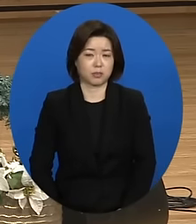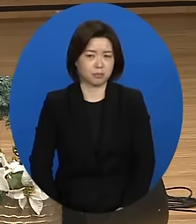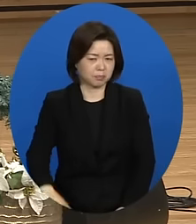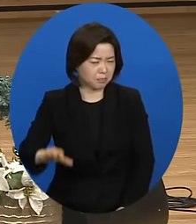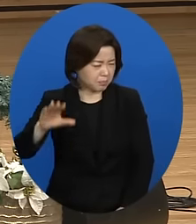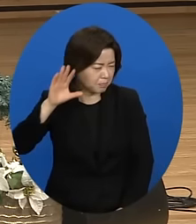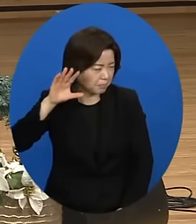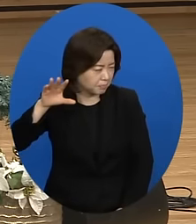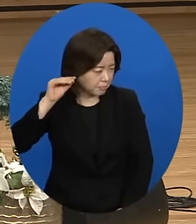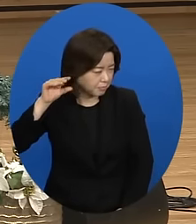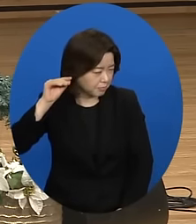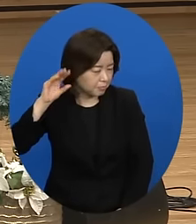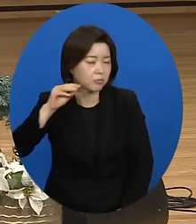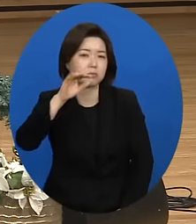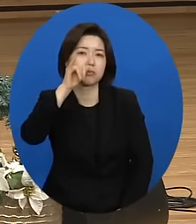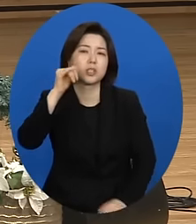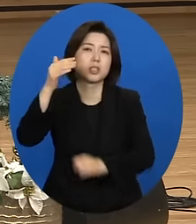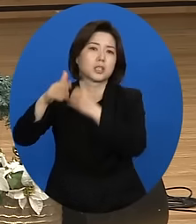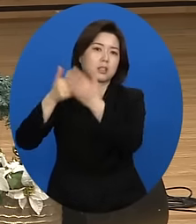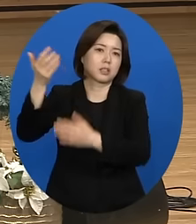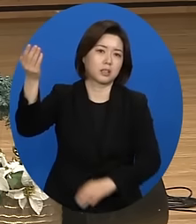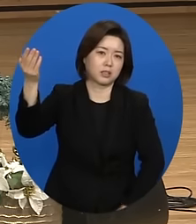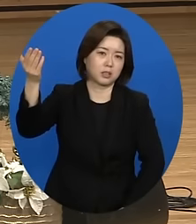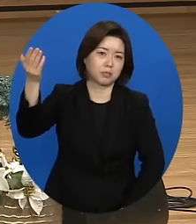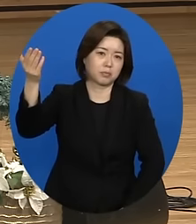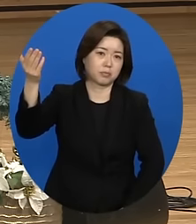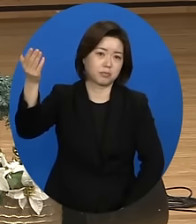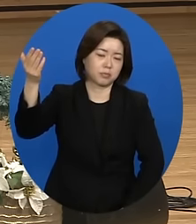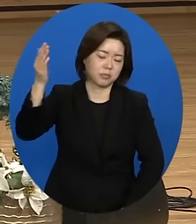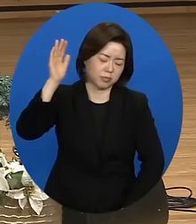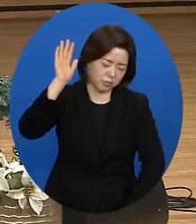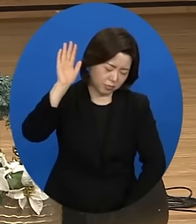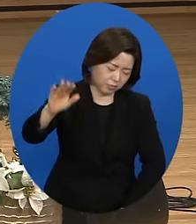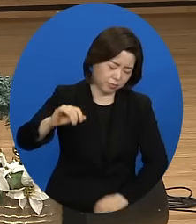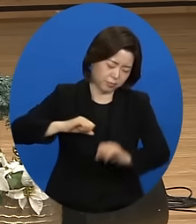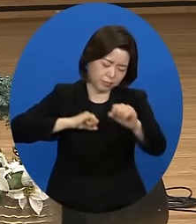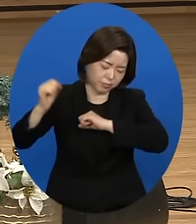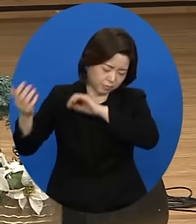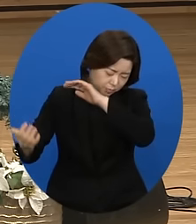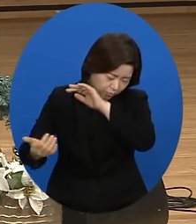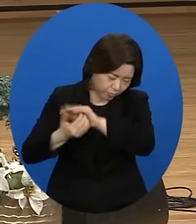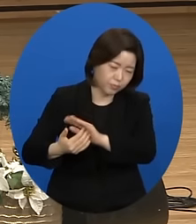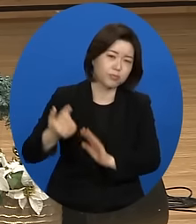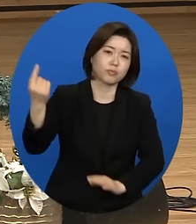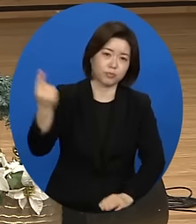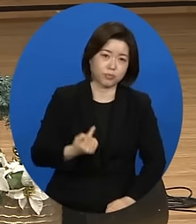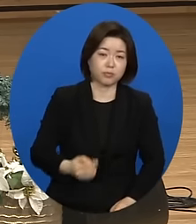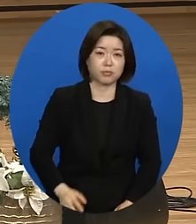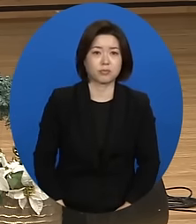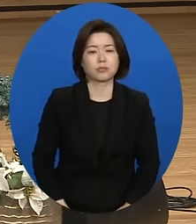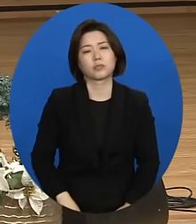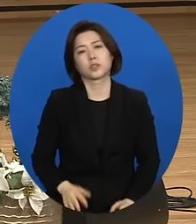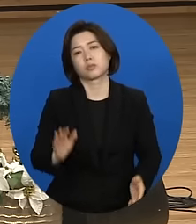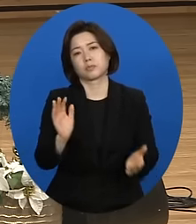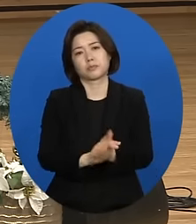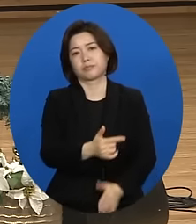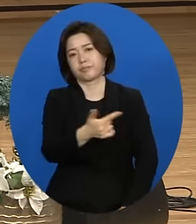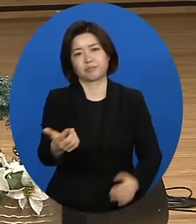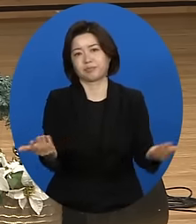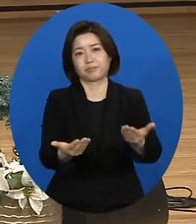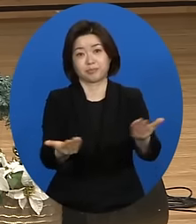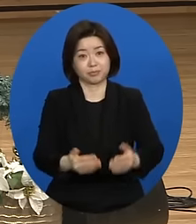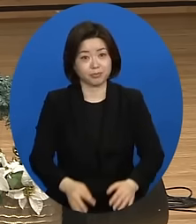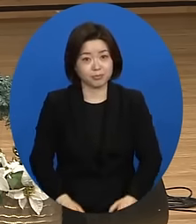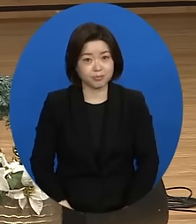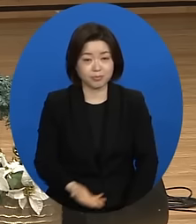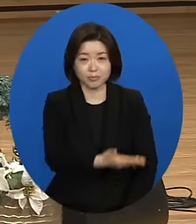듣고 계십니다. 행하실 것입니다. 큰일 났죠, 이제.